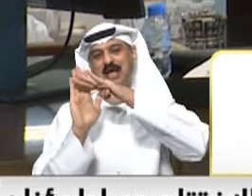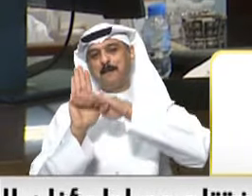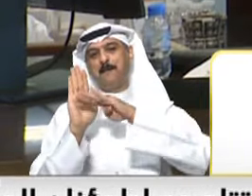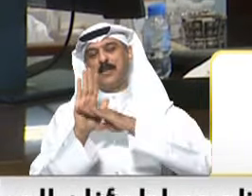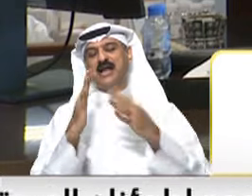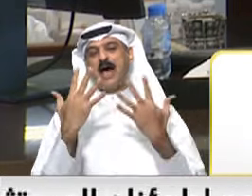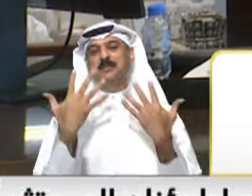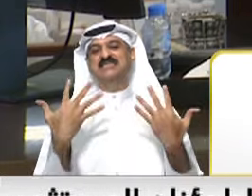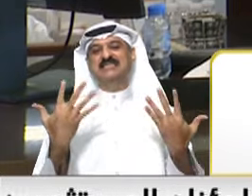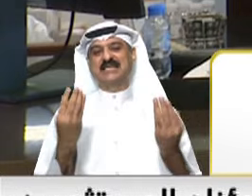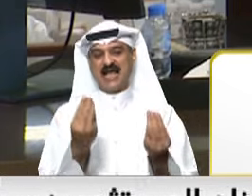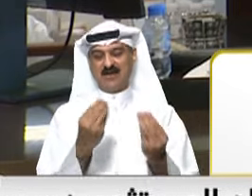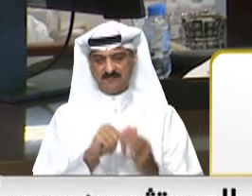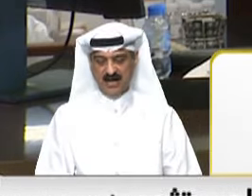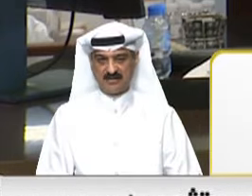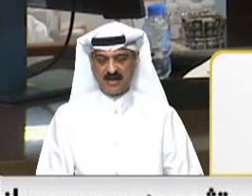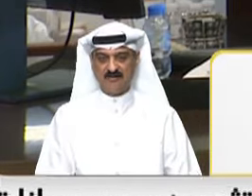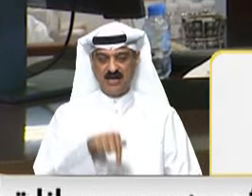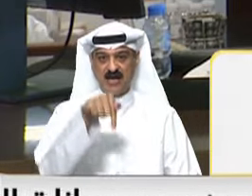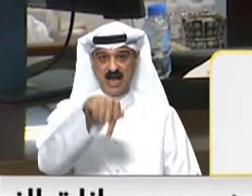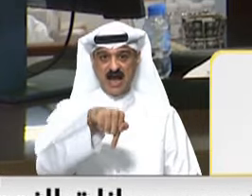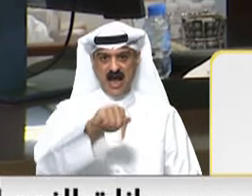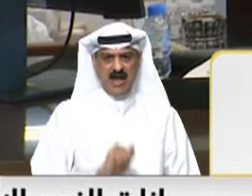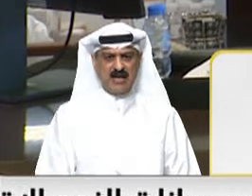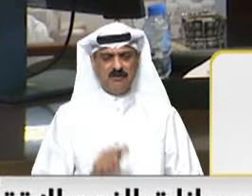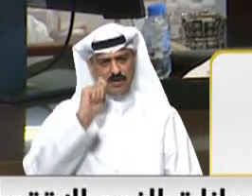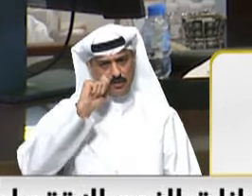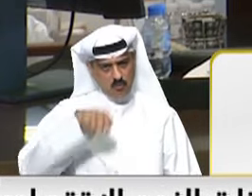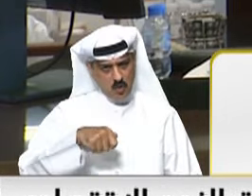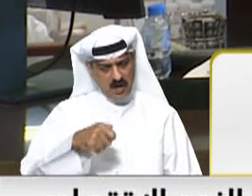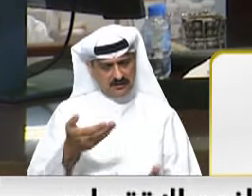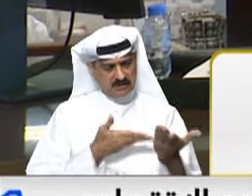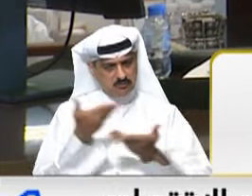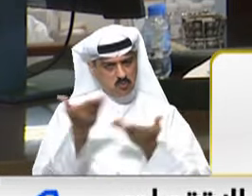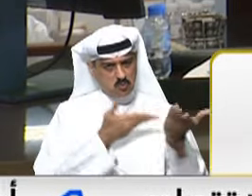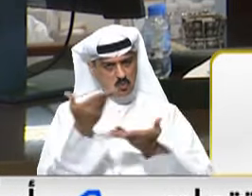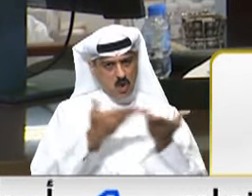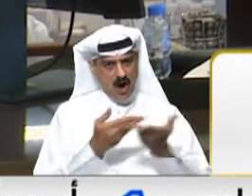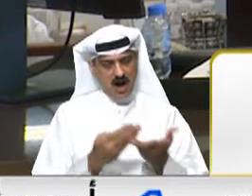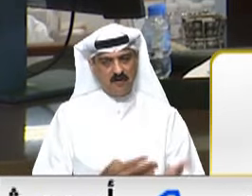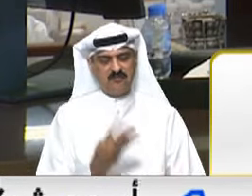وتمثلت نسبة الاستفادة المواطنين من الخدمات الإلكترونية بما يعادل